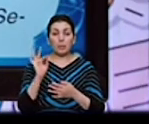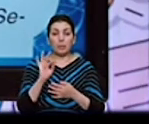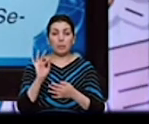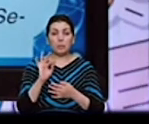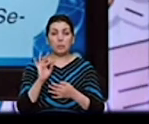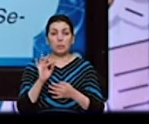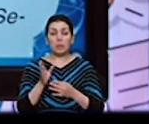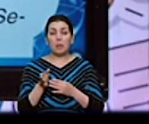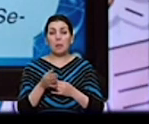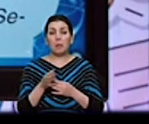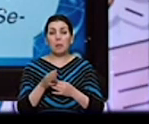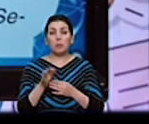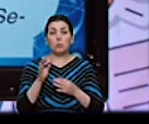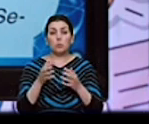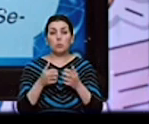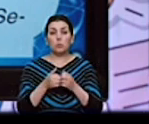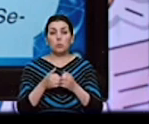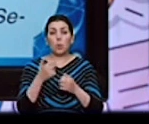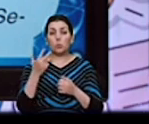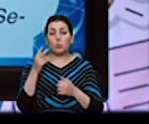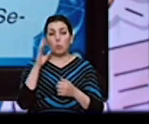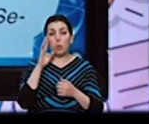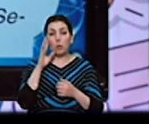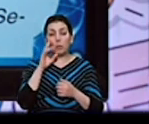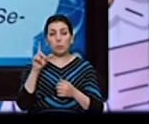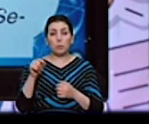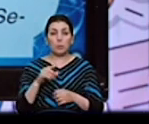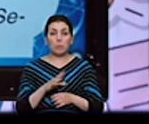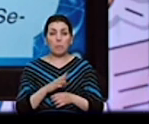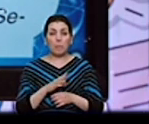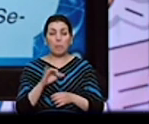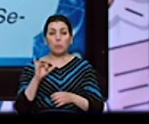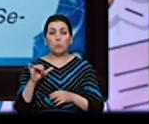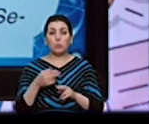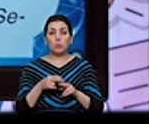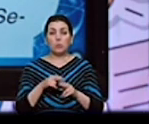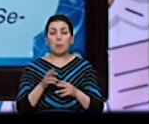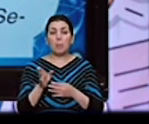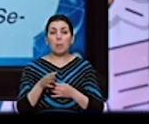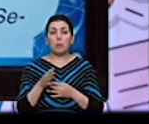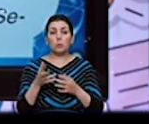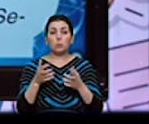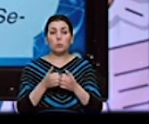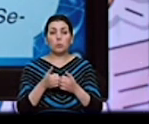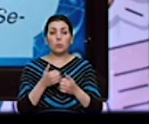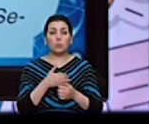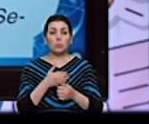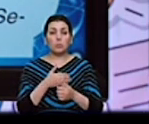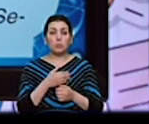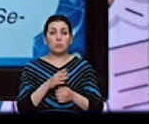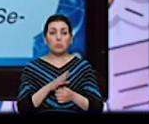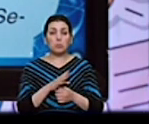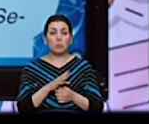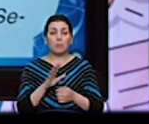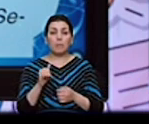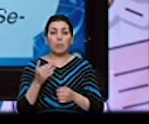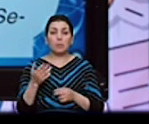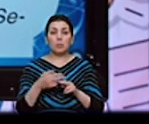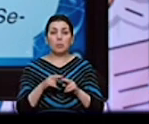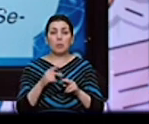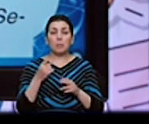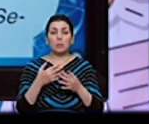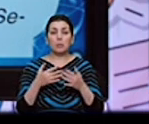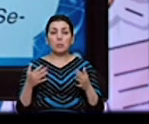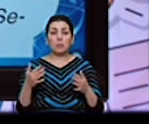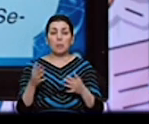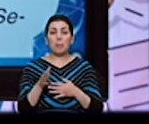haqida ekan. Baliq tutishga 3 bolakay boribdi. Ular baliq tutmoqchi bo'lishibdi va ular